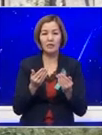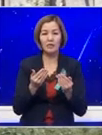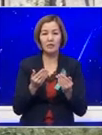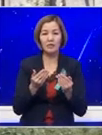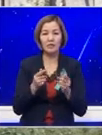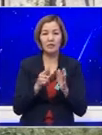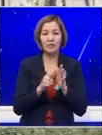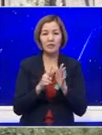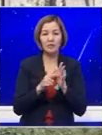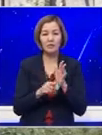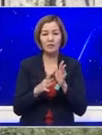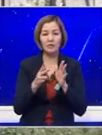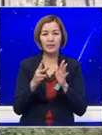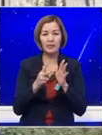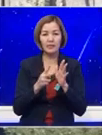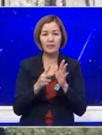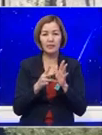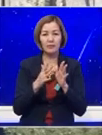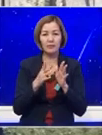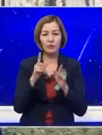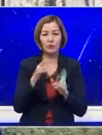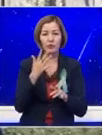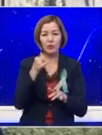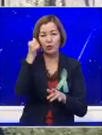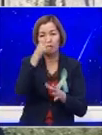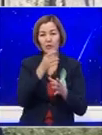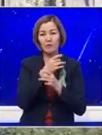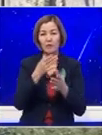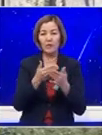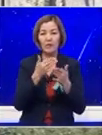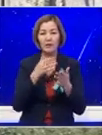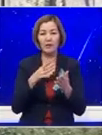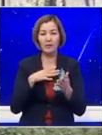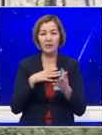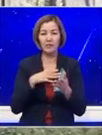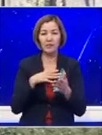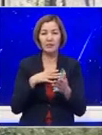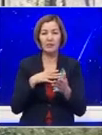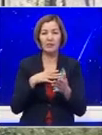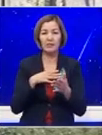105 жылдық газетінің мерекесінің алдында мына